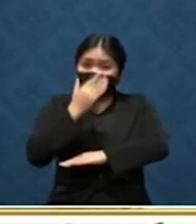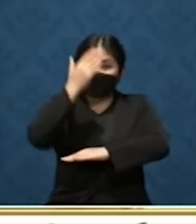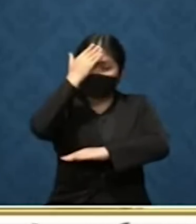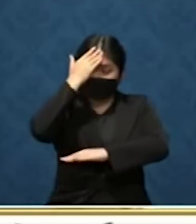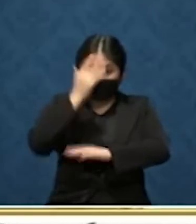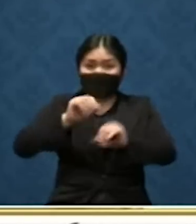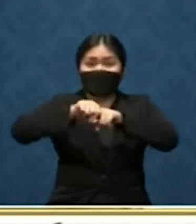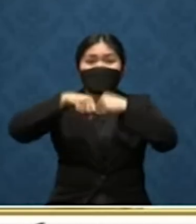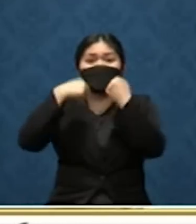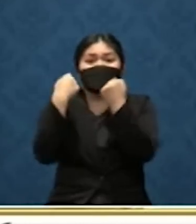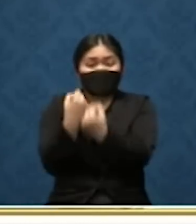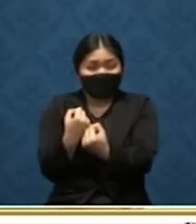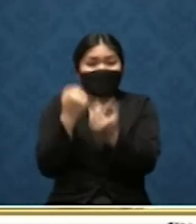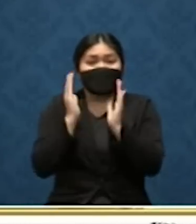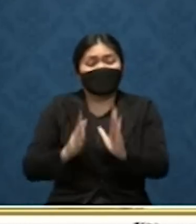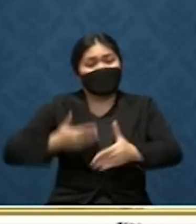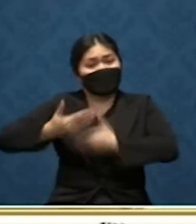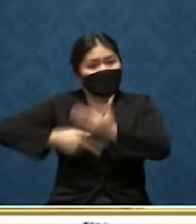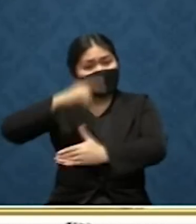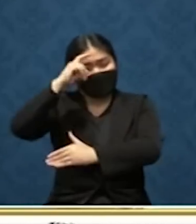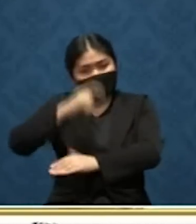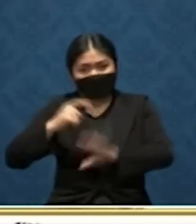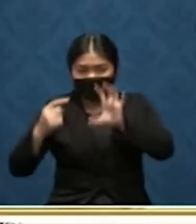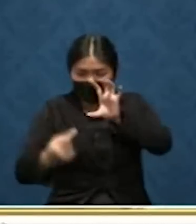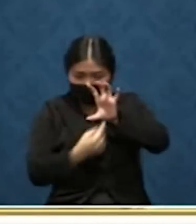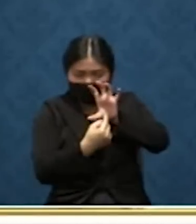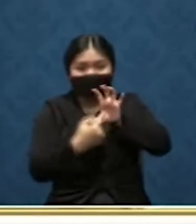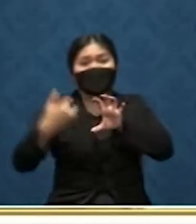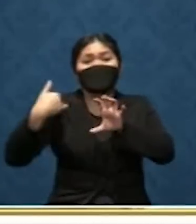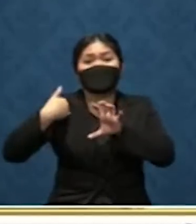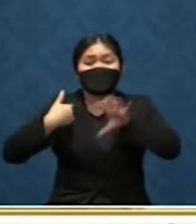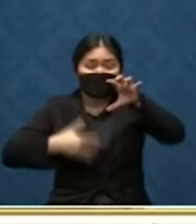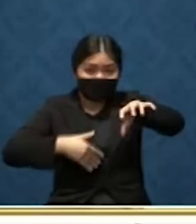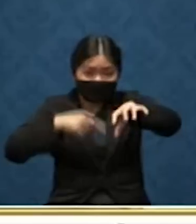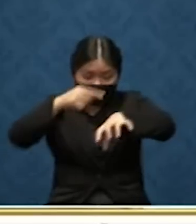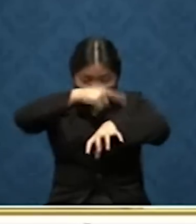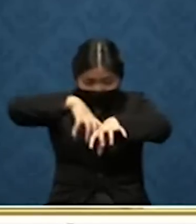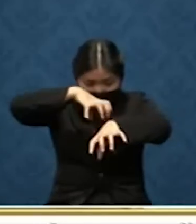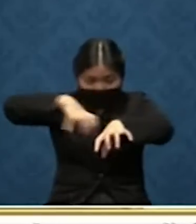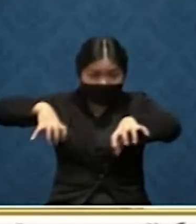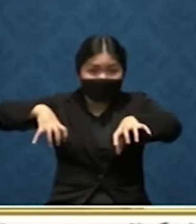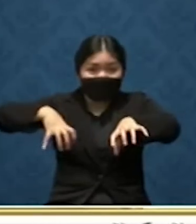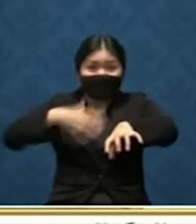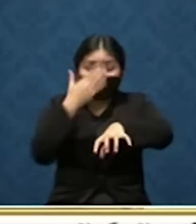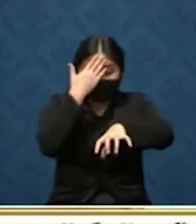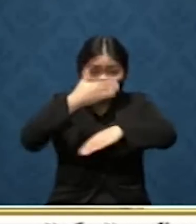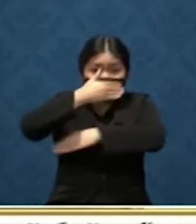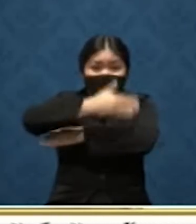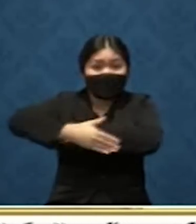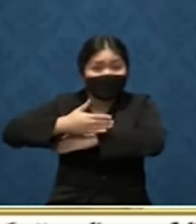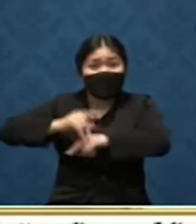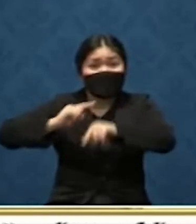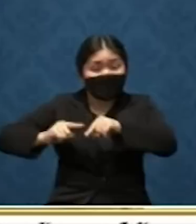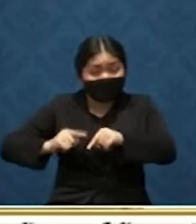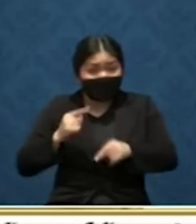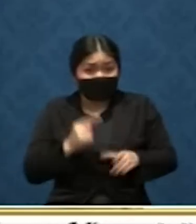พ่อขาไทยตัวโตโตด้านในมีอาคารถึง 4 หังพร้อมหัวลดไฟจำลองมาตั้งโวด้วยแล